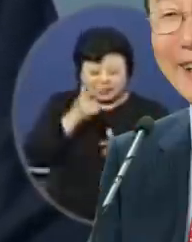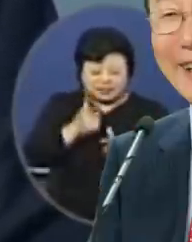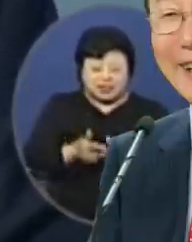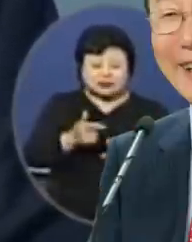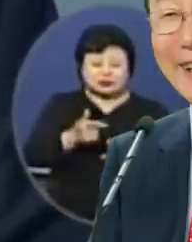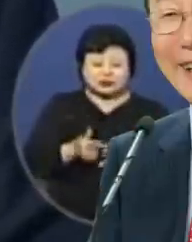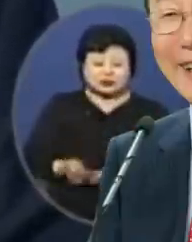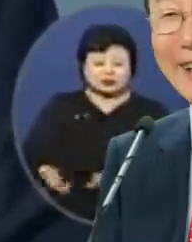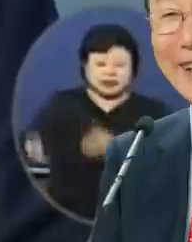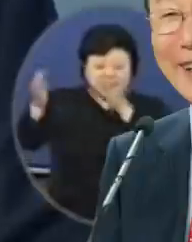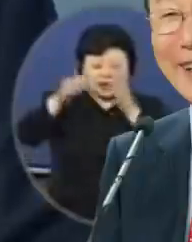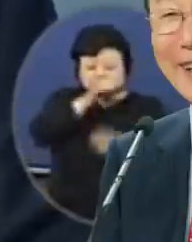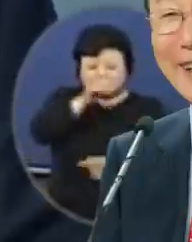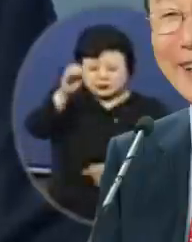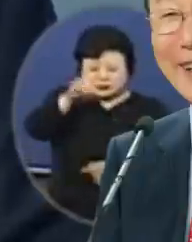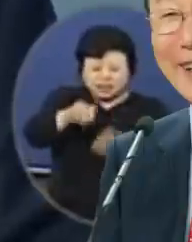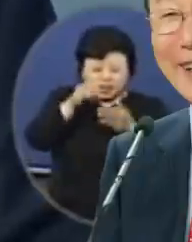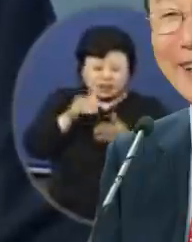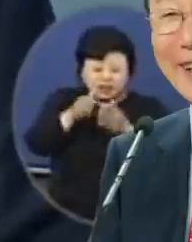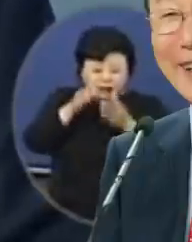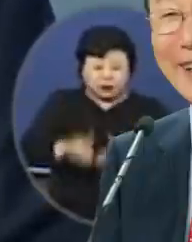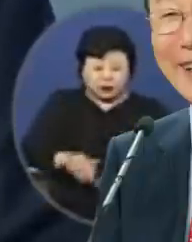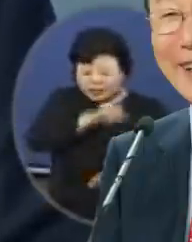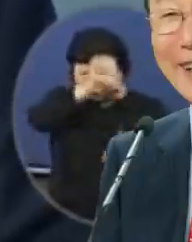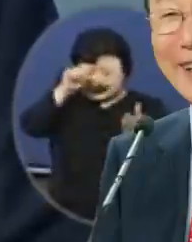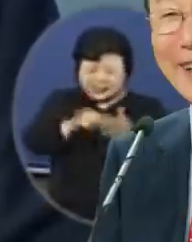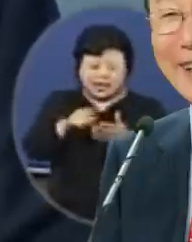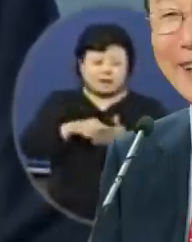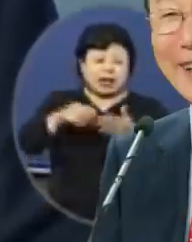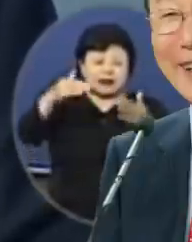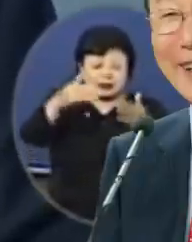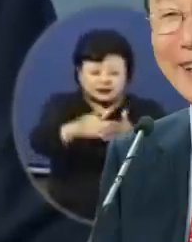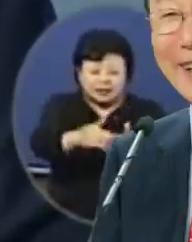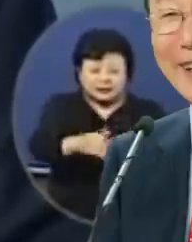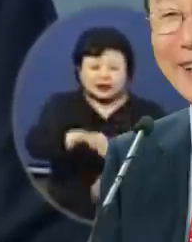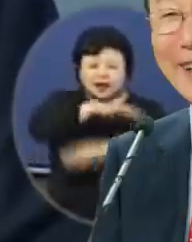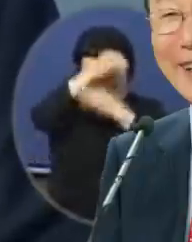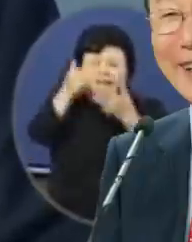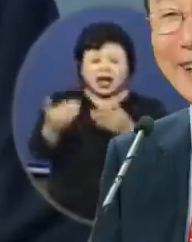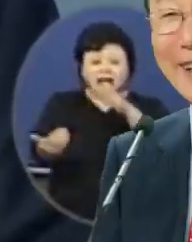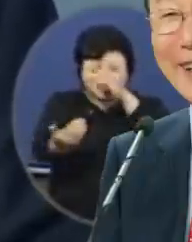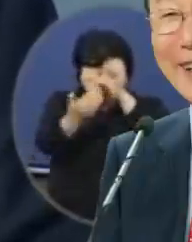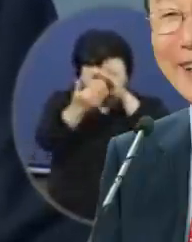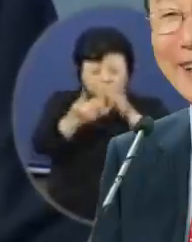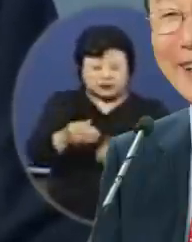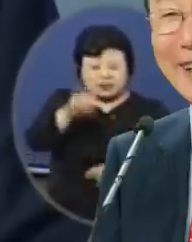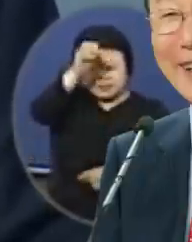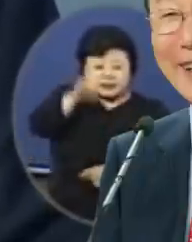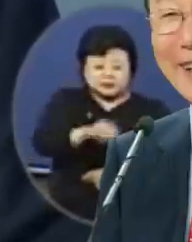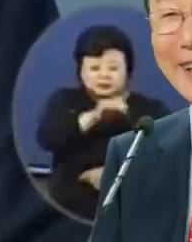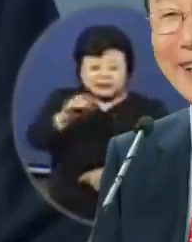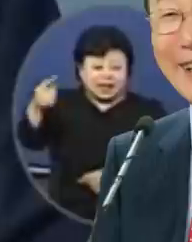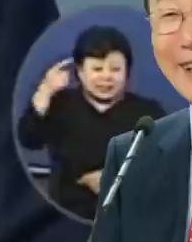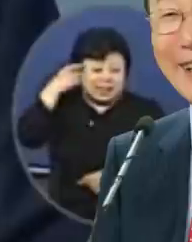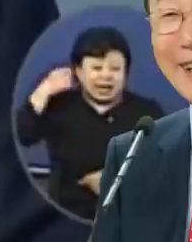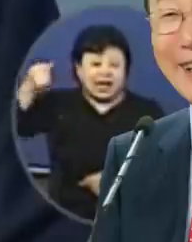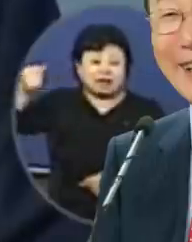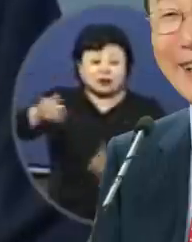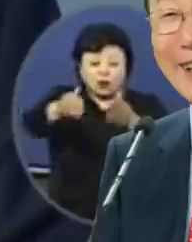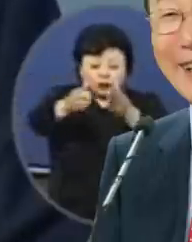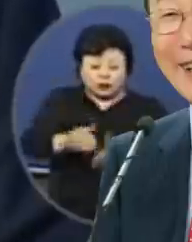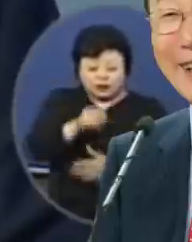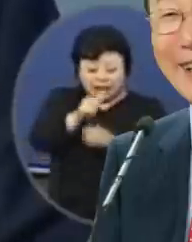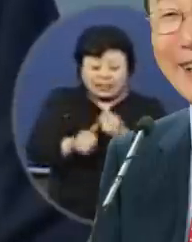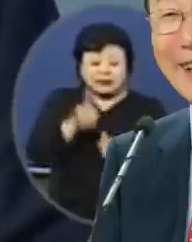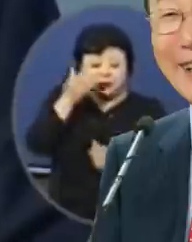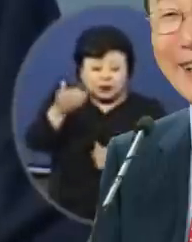예수님이 갈보리 십자가를 통해서 나의 일생을 다 청산했기 때문에 다 이룬 십자가를 생각하면 그것을 통해서